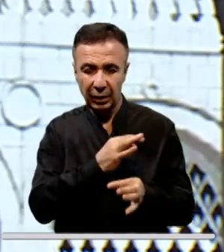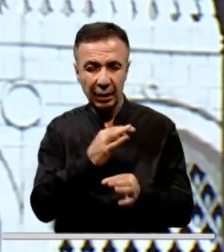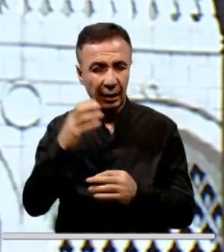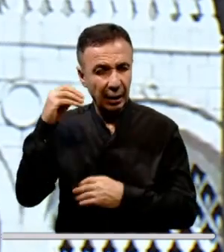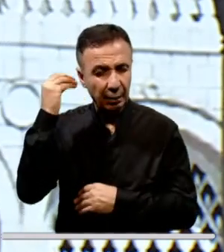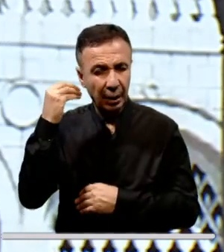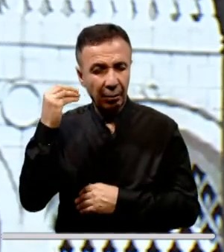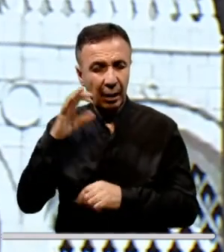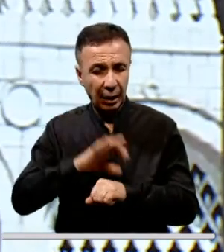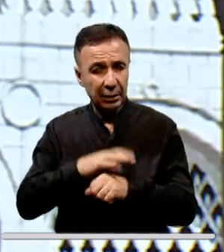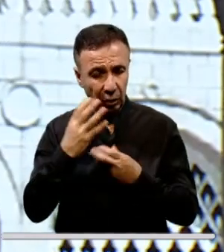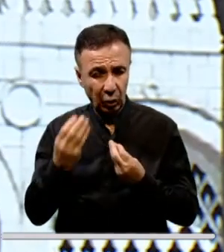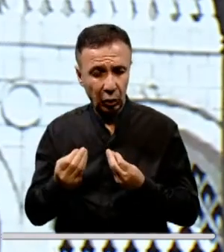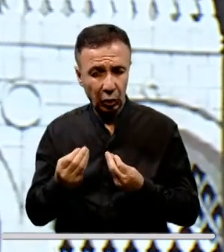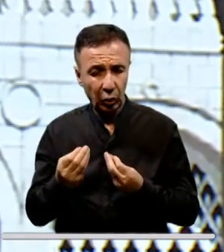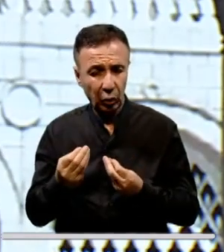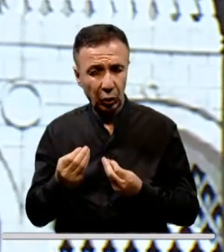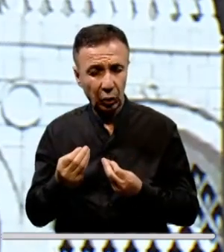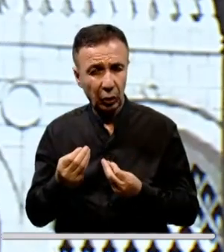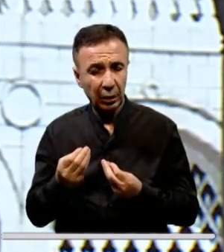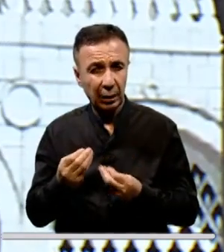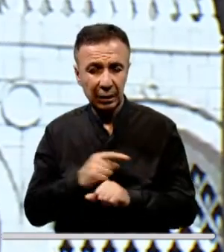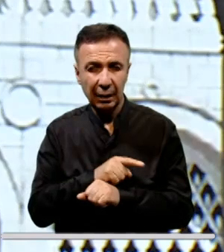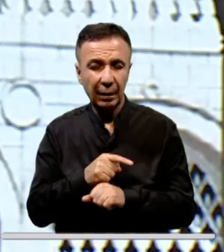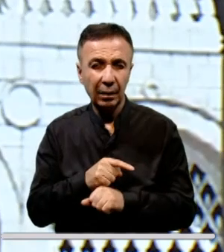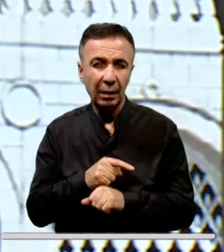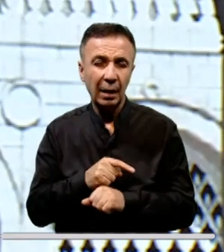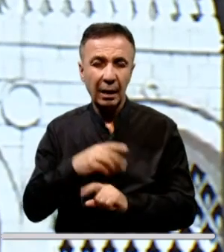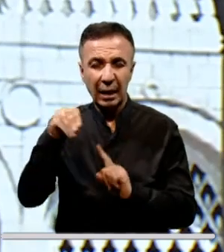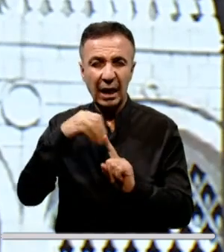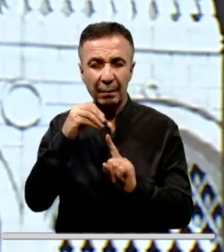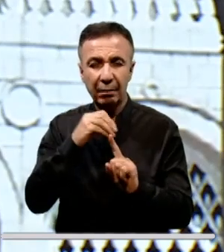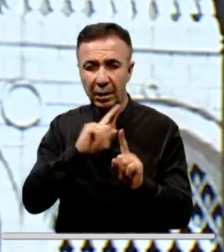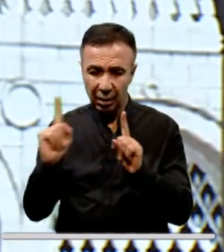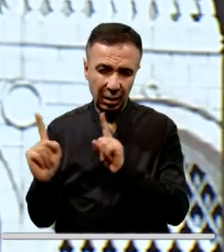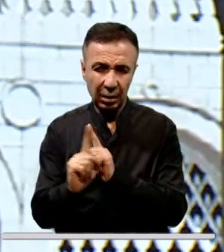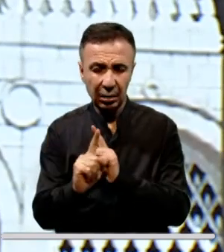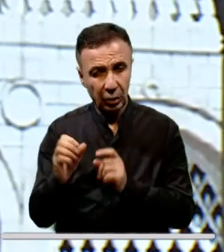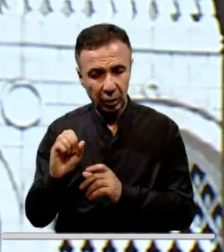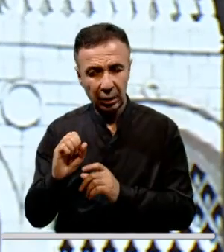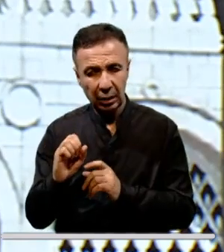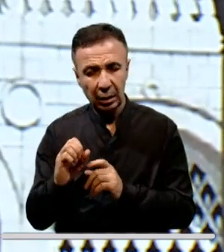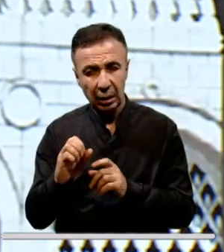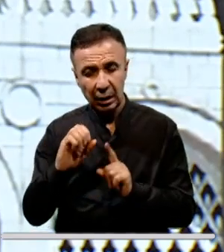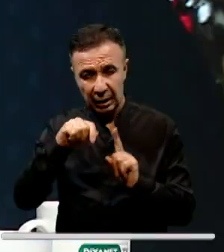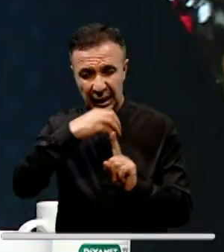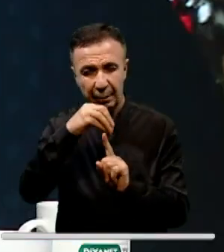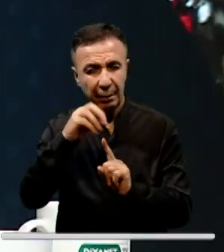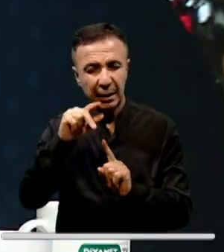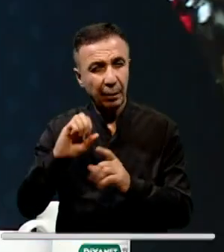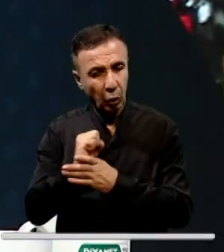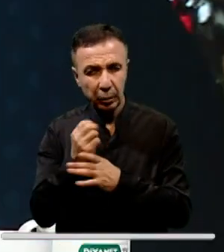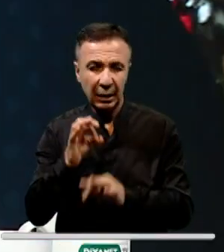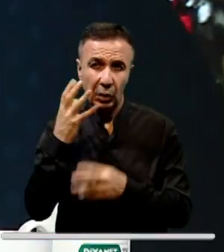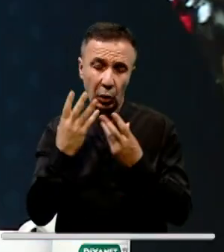şey gelmesi durumunda onun yerine bu imameti yapabilecek yeterlilikte olması gerekir Ya bu çok önemli bir mesele